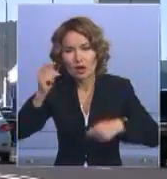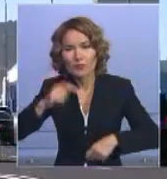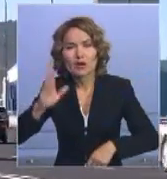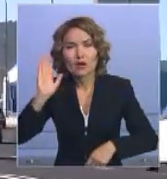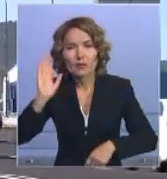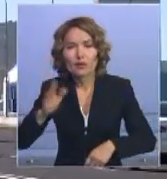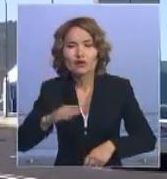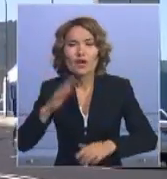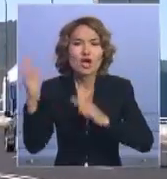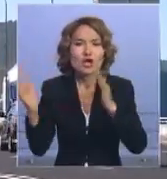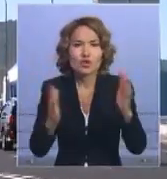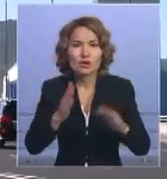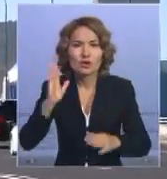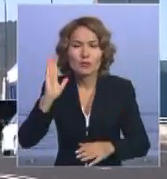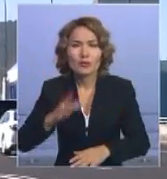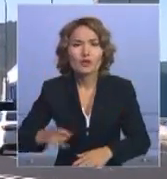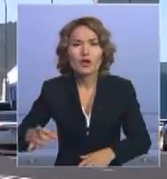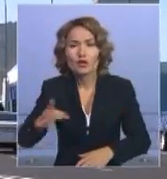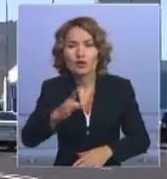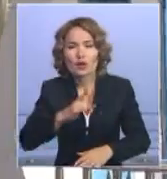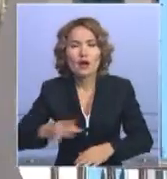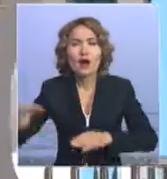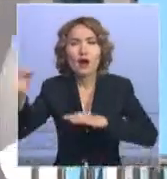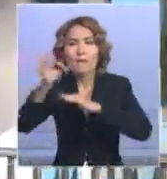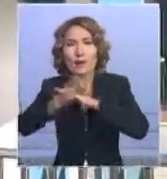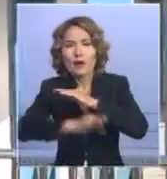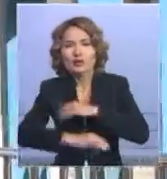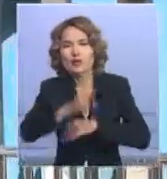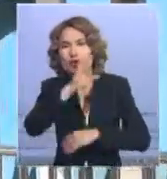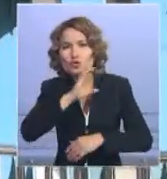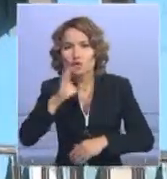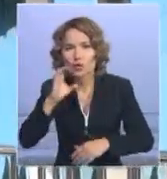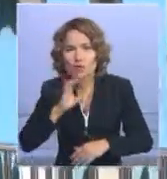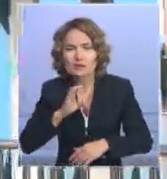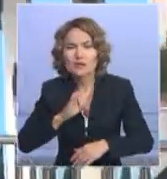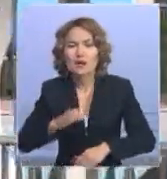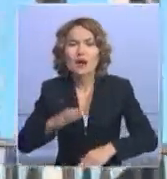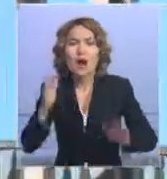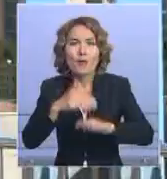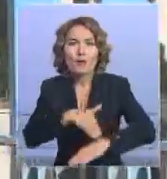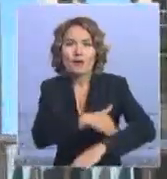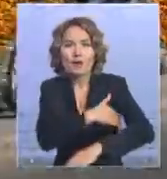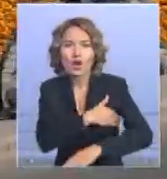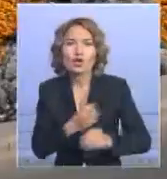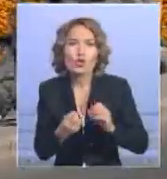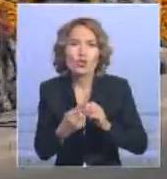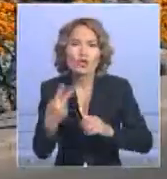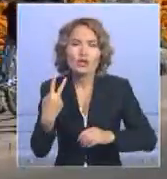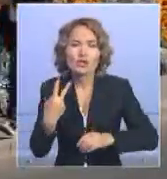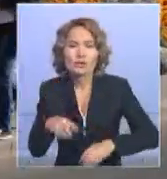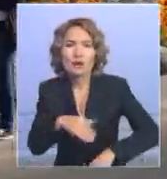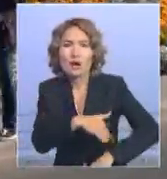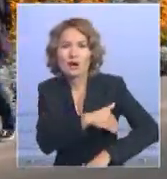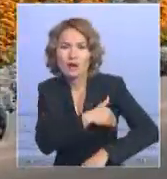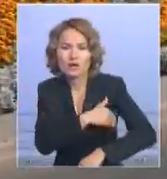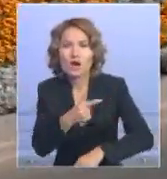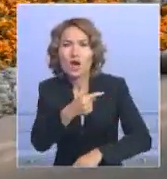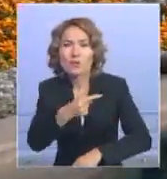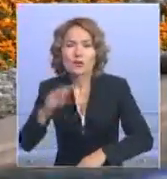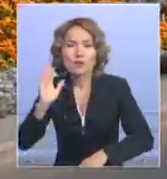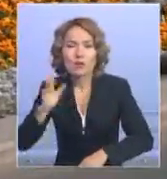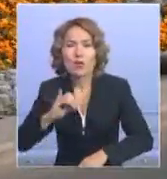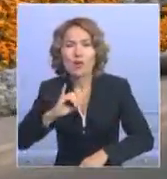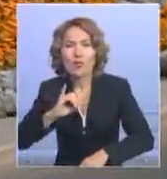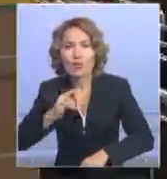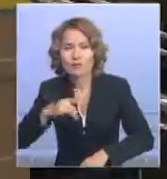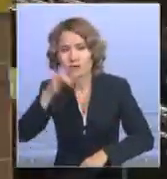найзағай ойнайды. Республиканың батысы мен солтүстік батысында ауаның температурасы күндіз 12-20 градусқа дейін төмендейді, ал оңтүстік өңірлерде